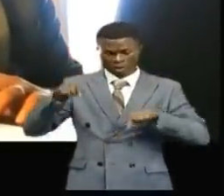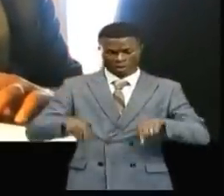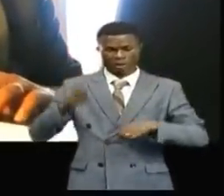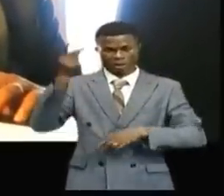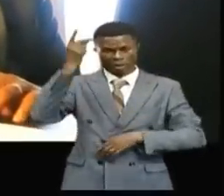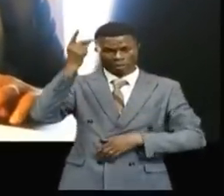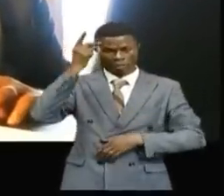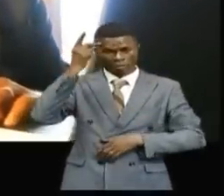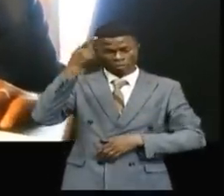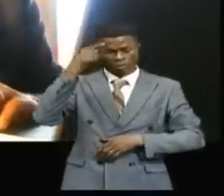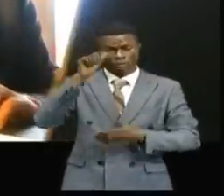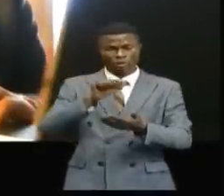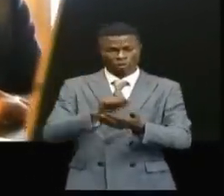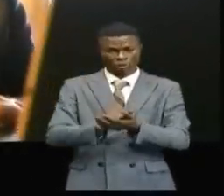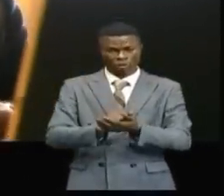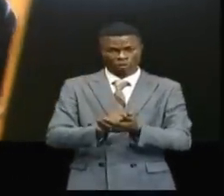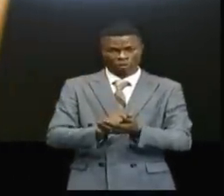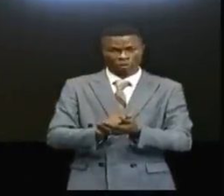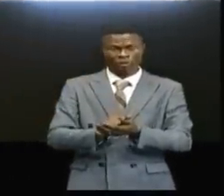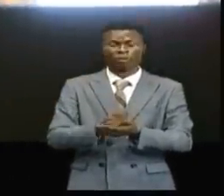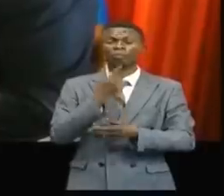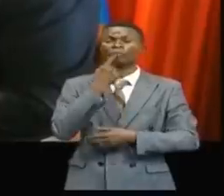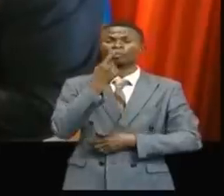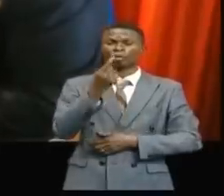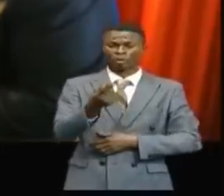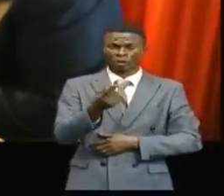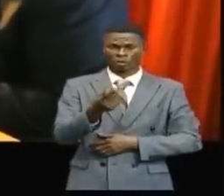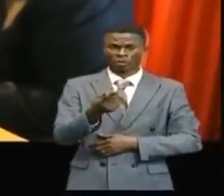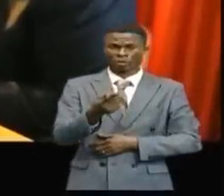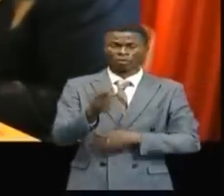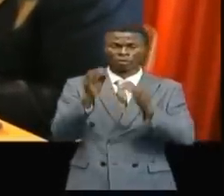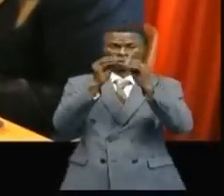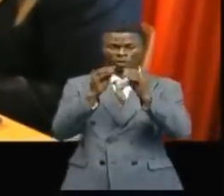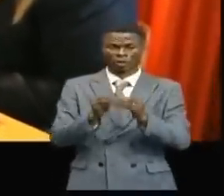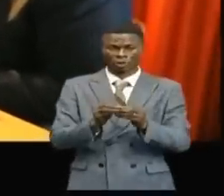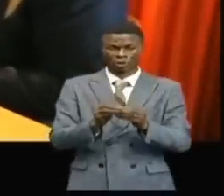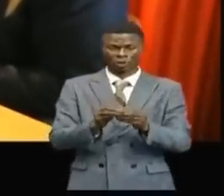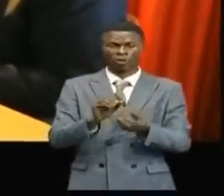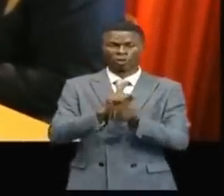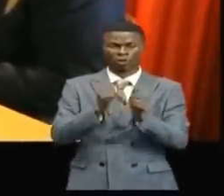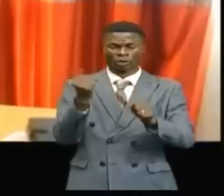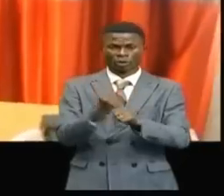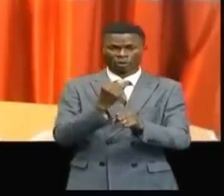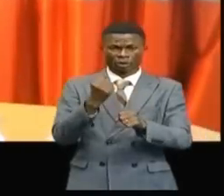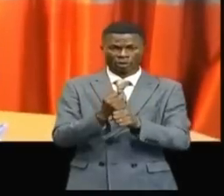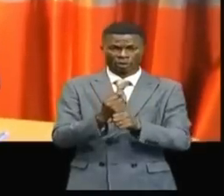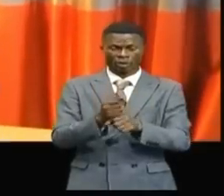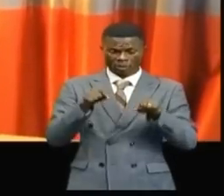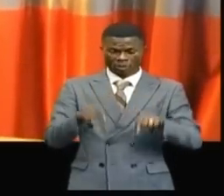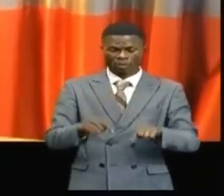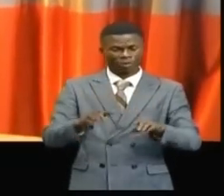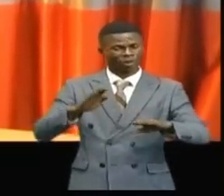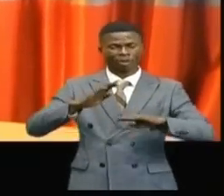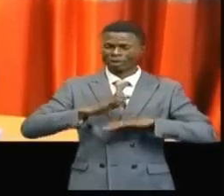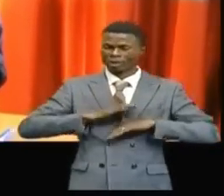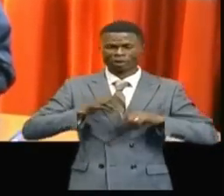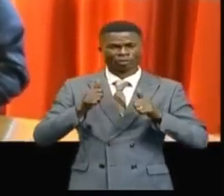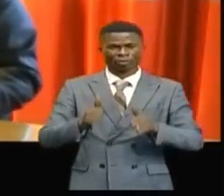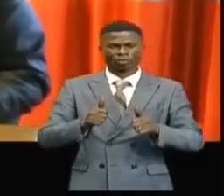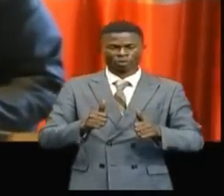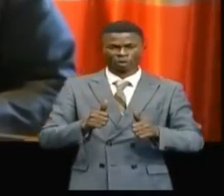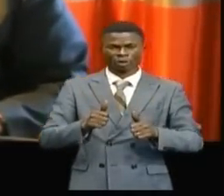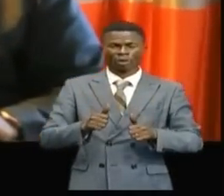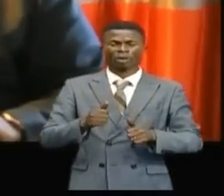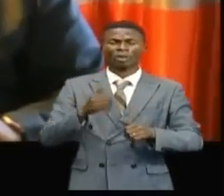Kinshasa. À ses propos, il a indiqué que le taux global d'exécution des travaux est à ces jours satisfaisant sur tous